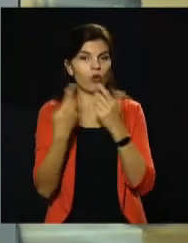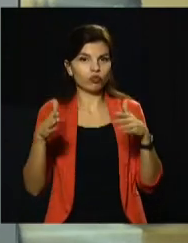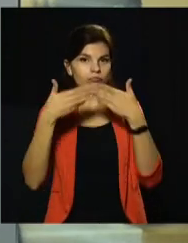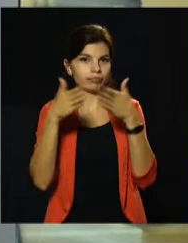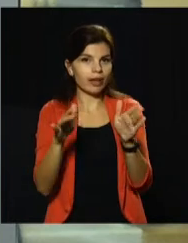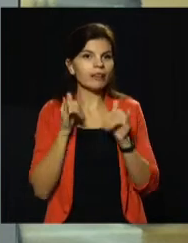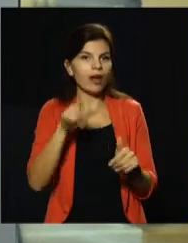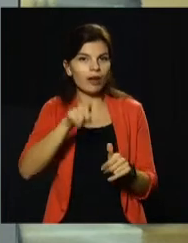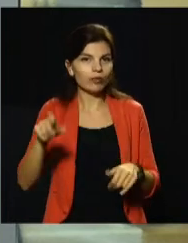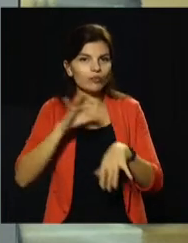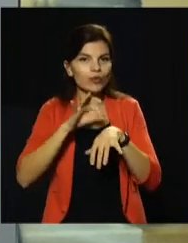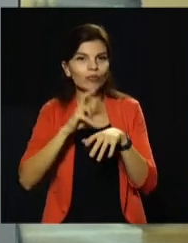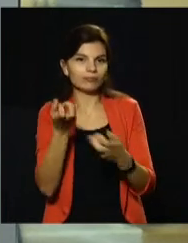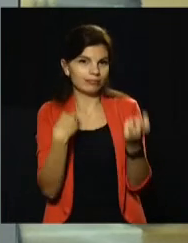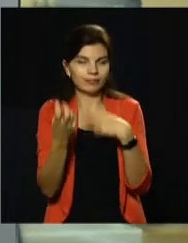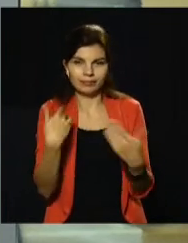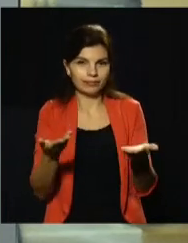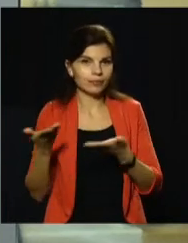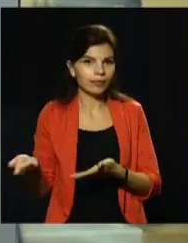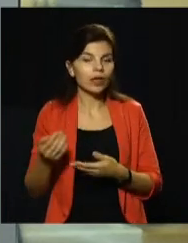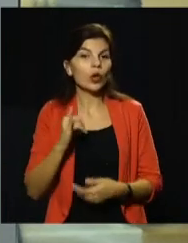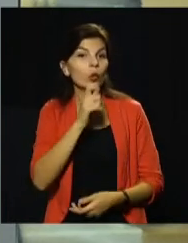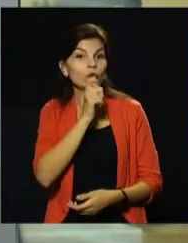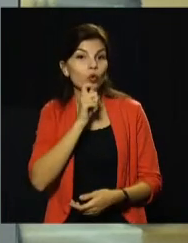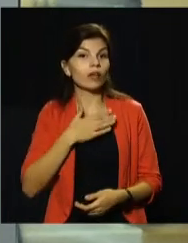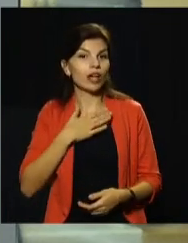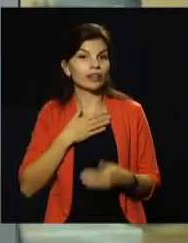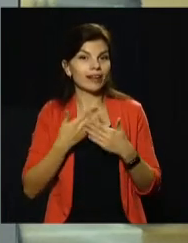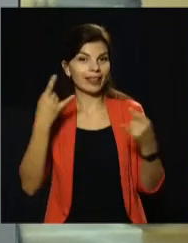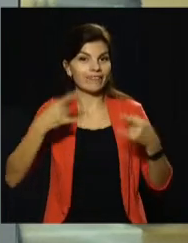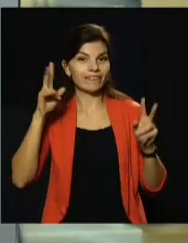для пацієнтів. Завітали до медзакладу і журналісти відкритого.